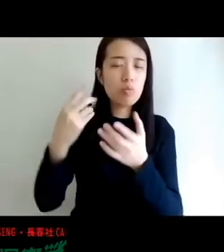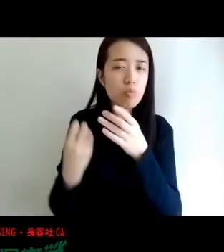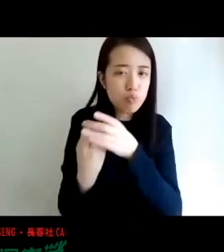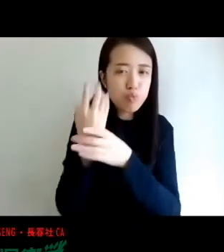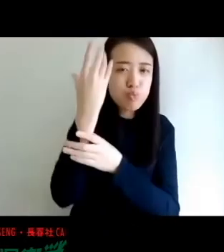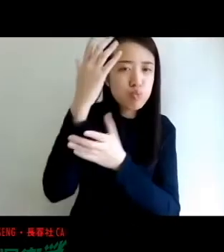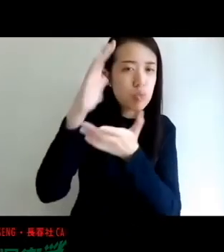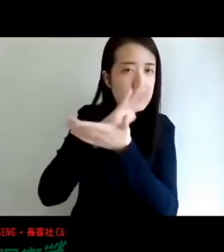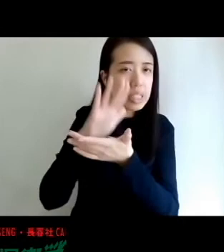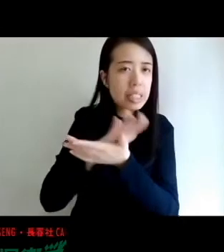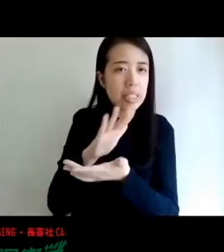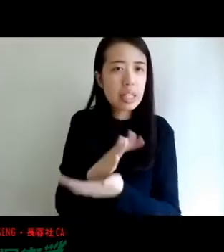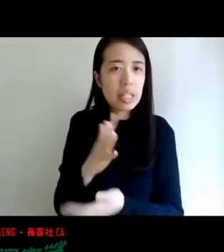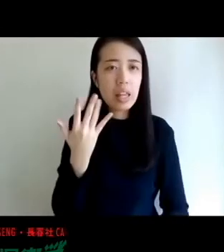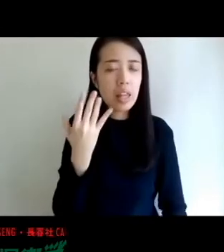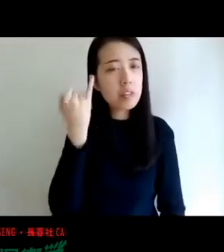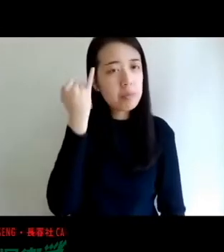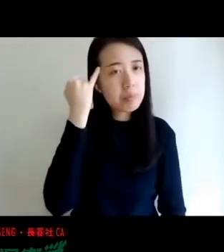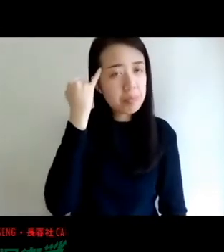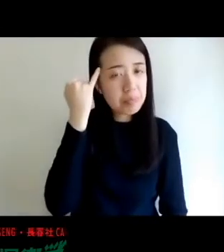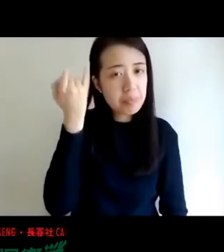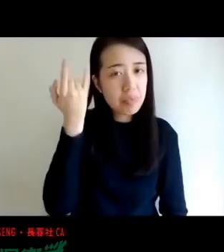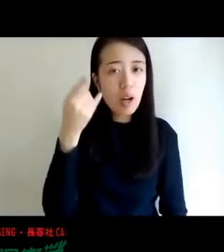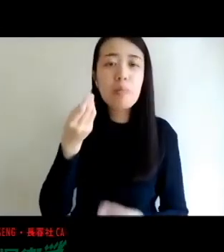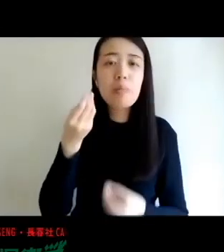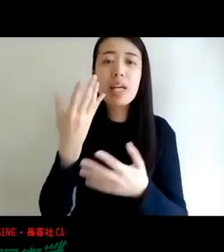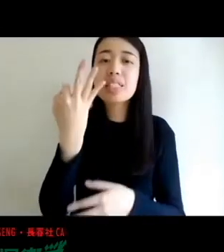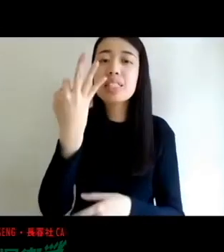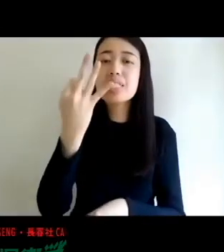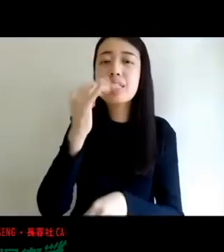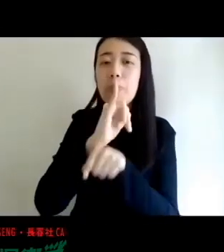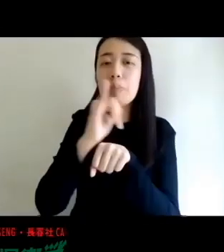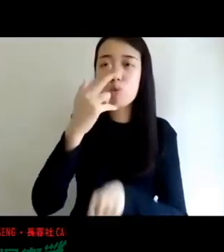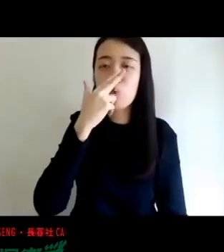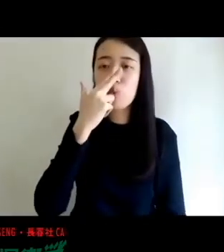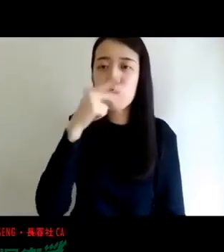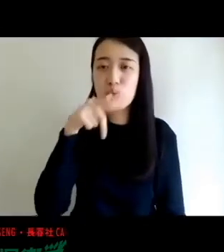樹，咁我有俾三秒大家去估下先，